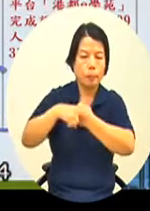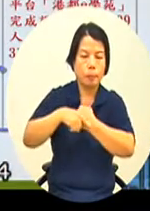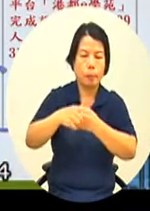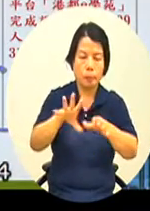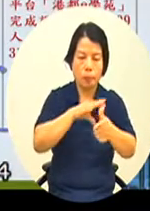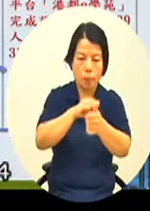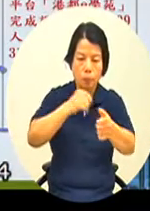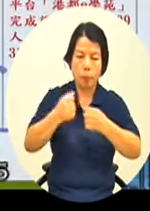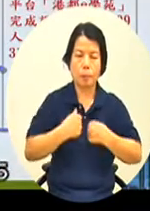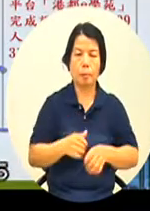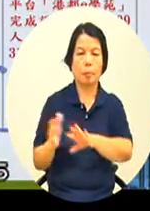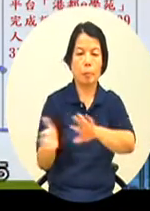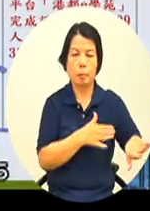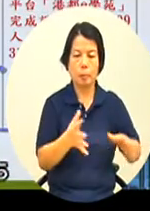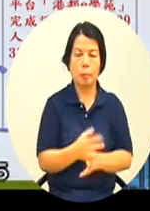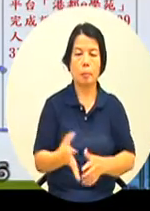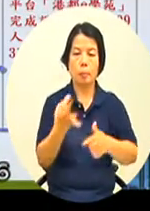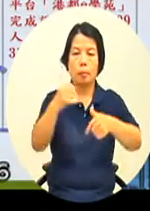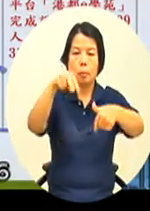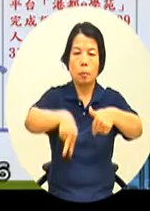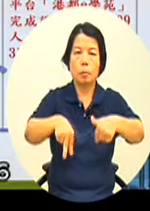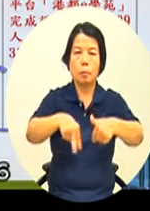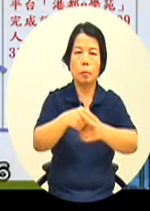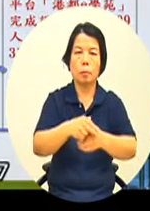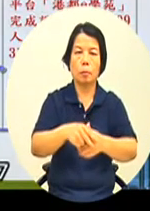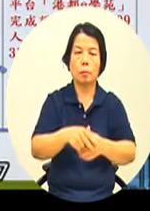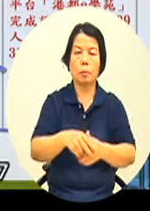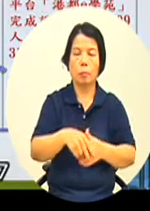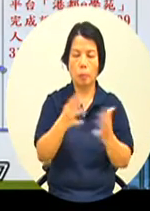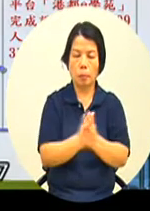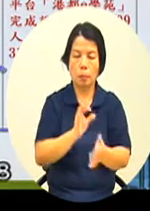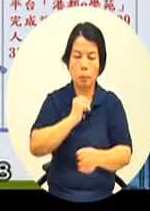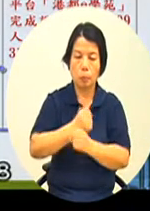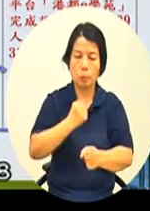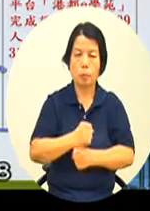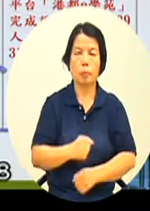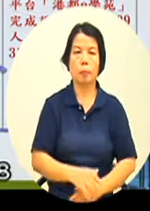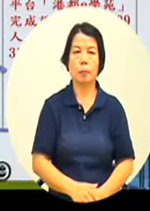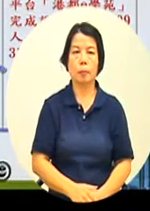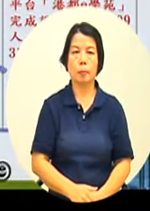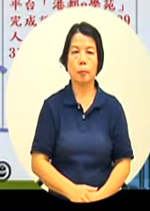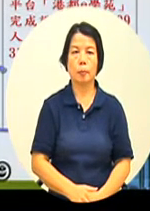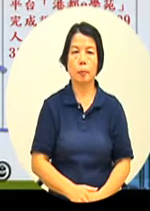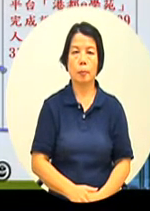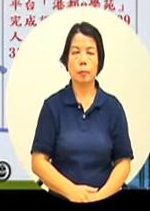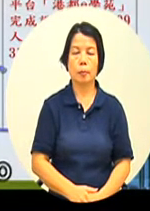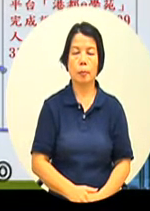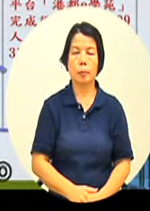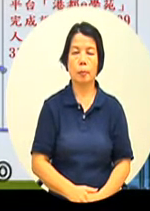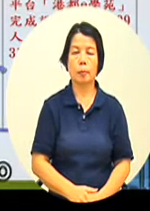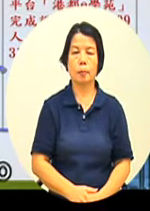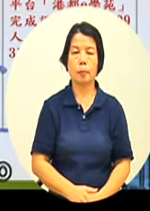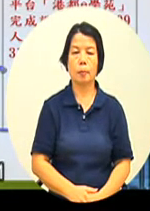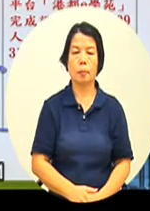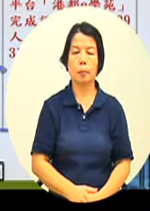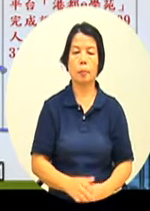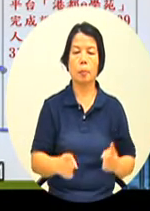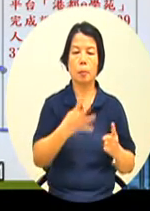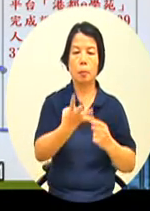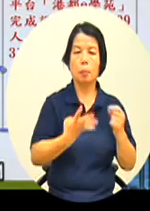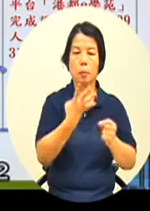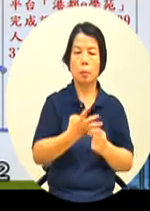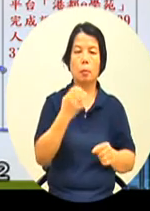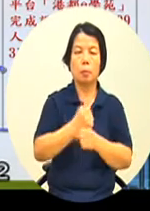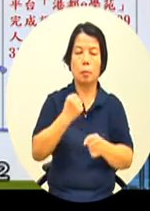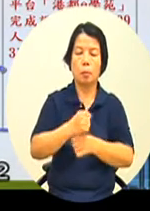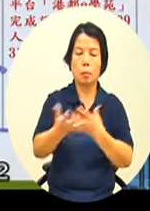第二部分在数位一起行部分，我们制作了这个我们104人制作了